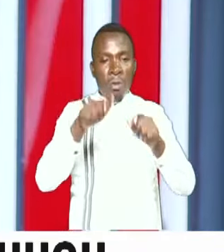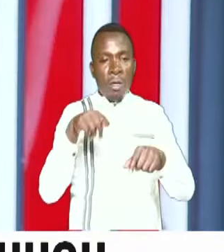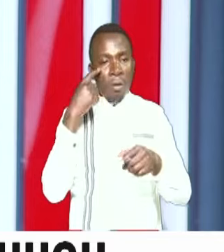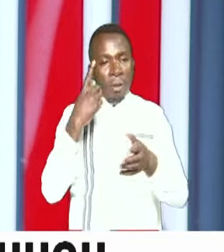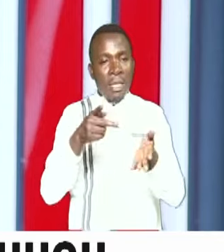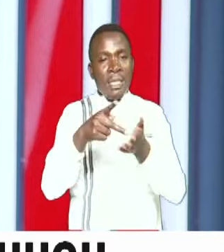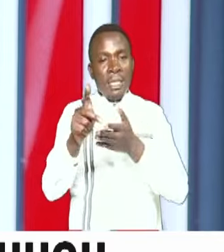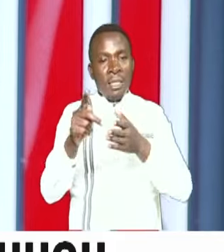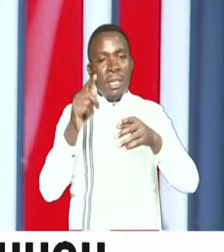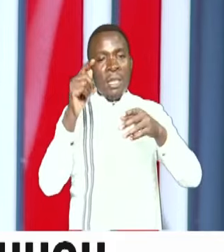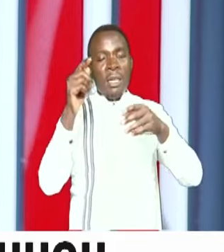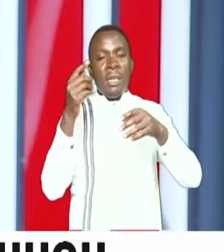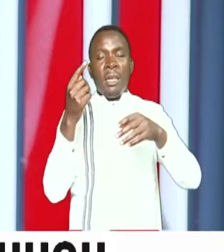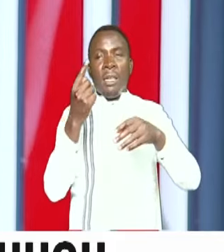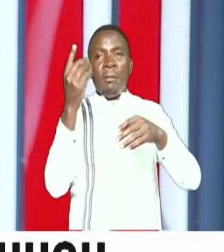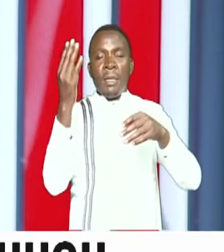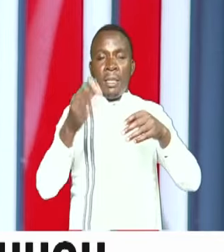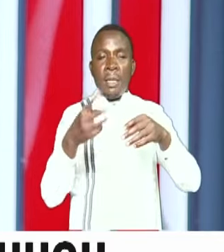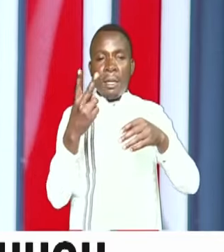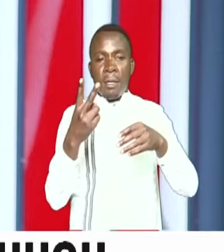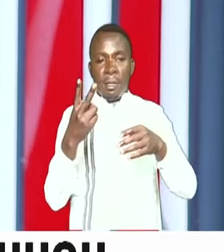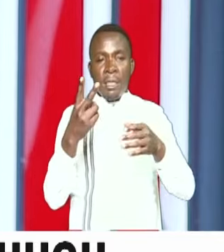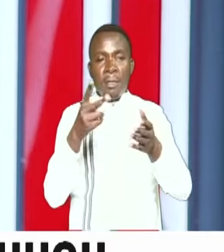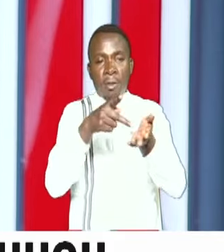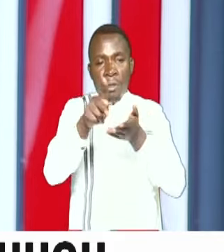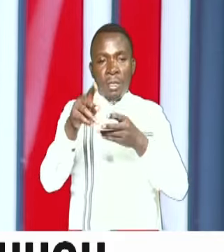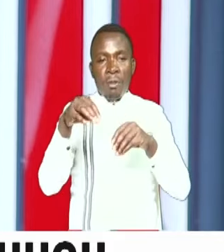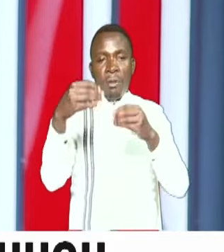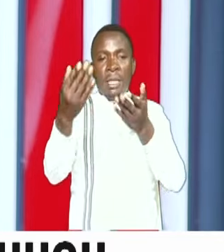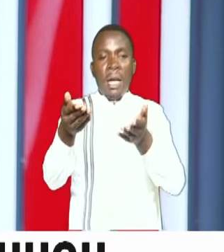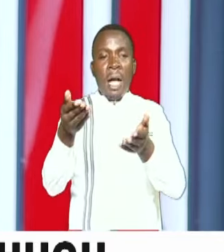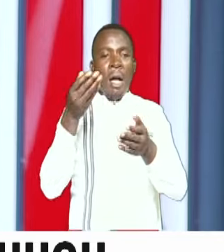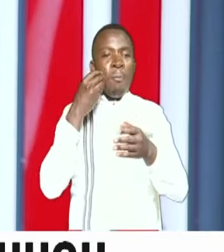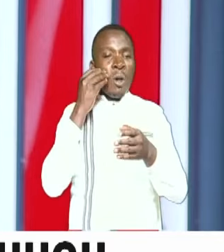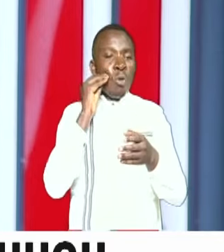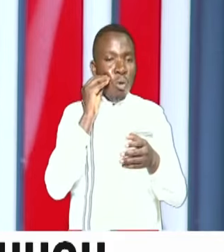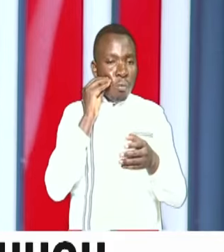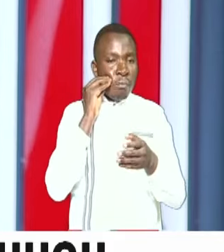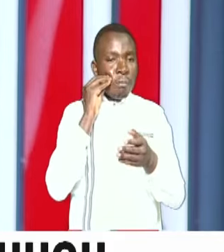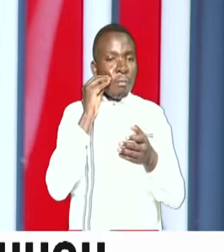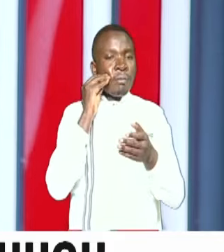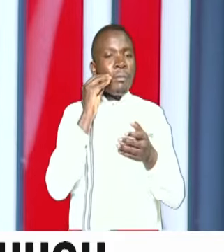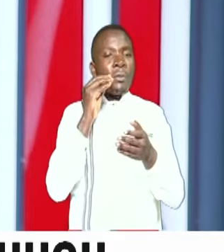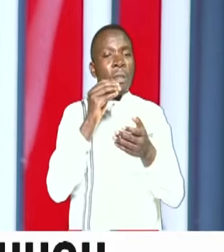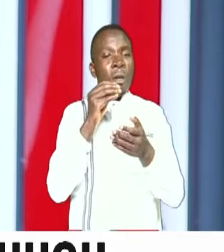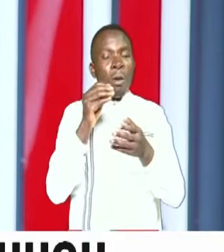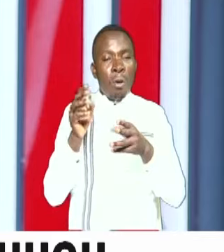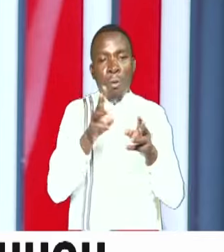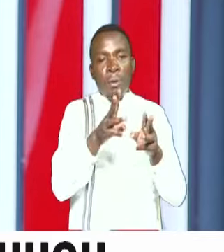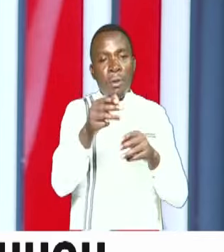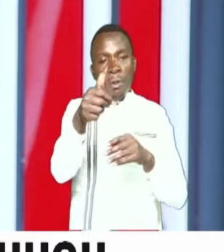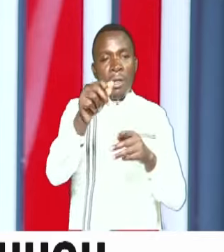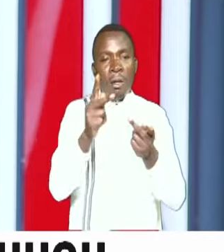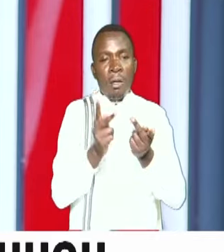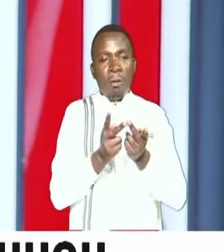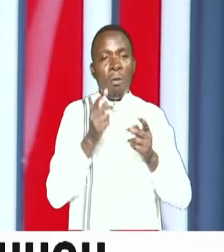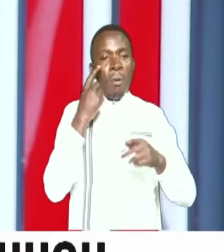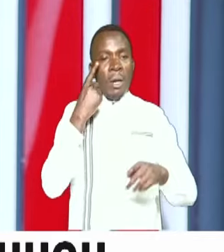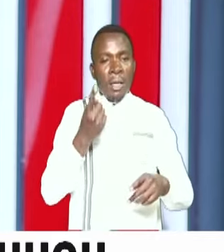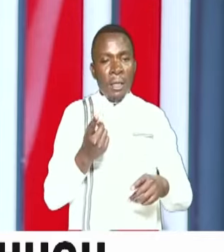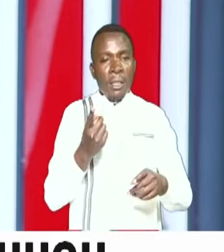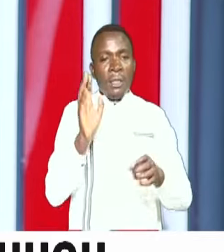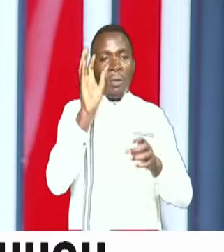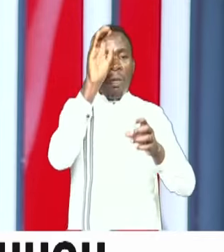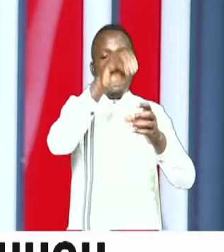kabiri cya tarifu zihabwa ingo izo bita residential tarifu ku buryo rero aho ngaho ariko kandi usanga